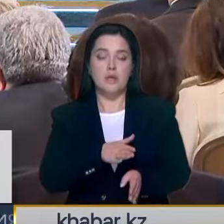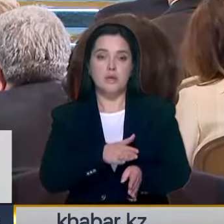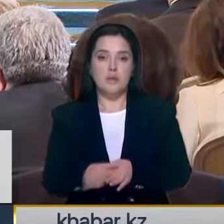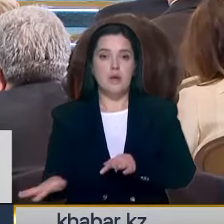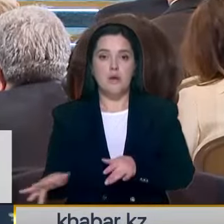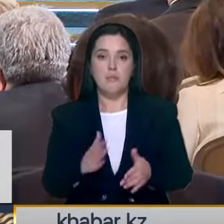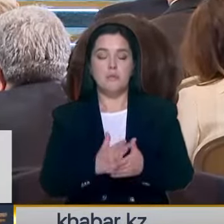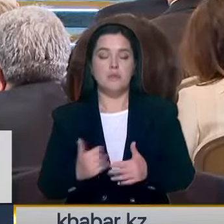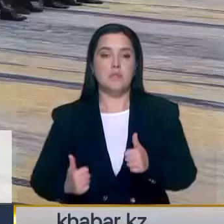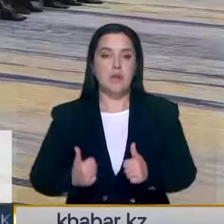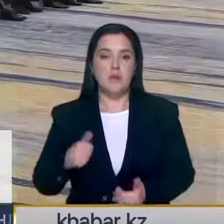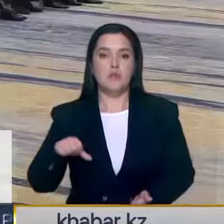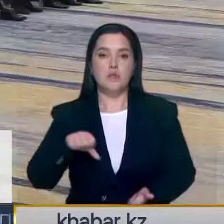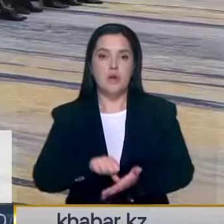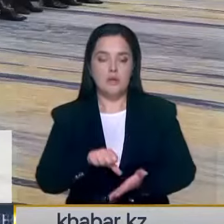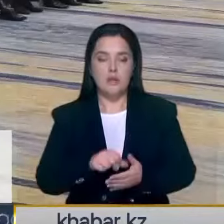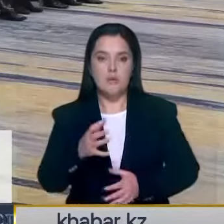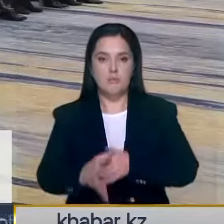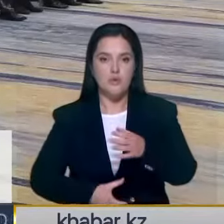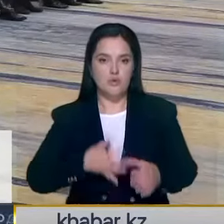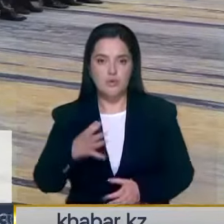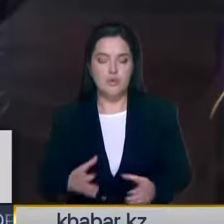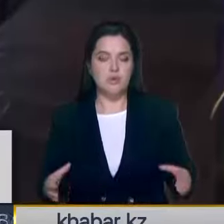качестве авторитетного члена международного